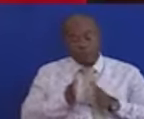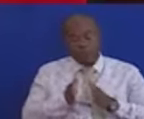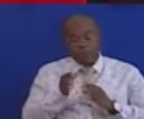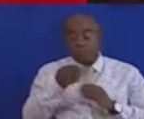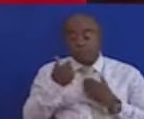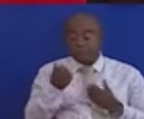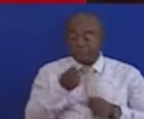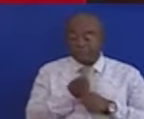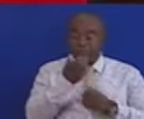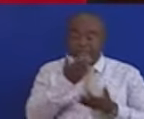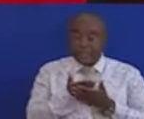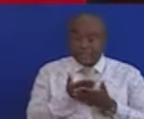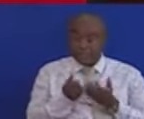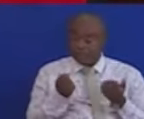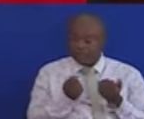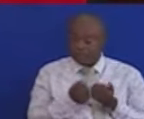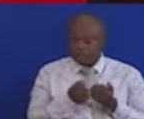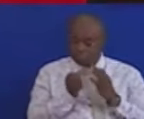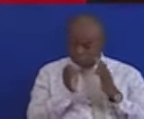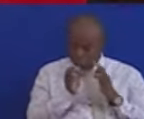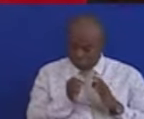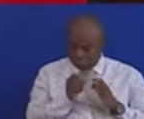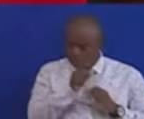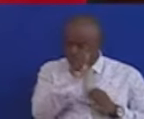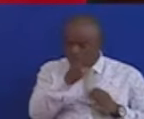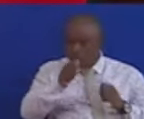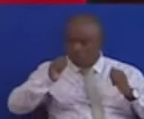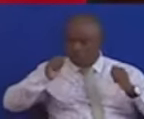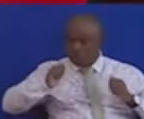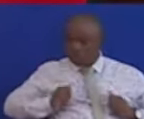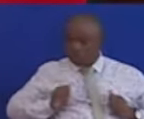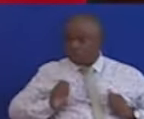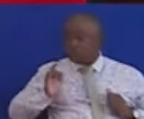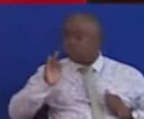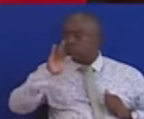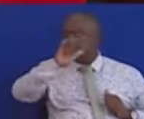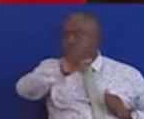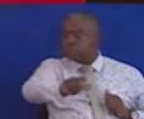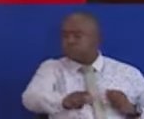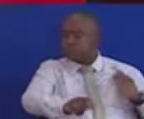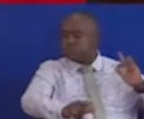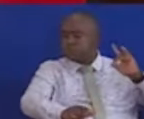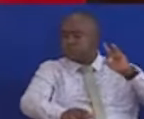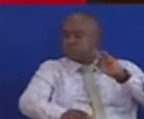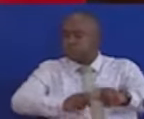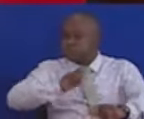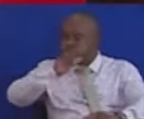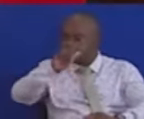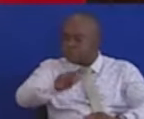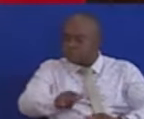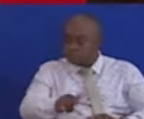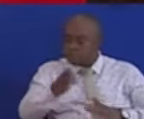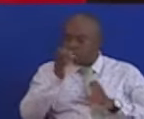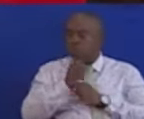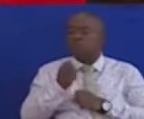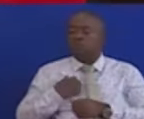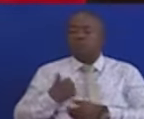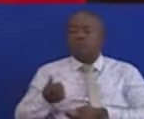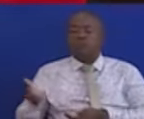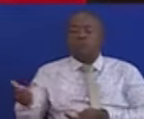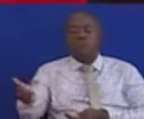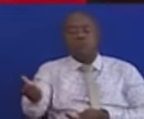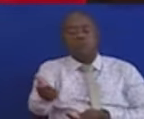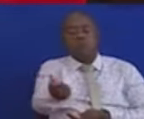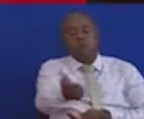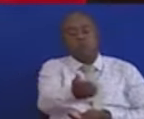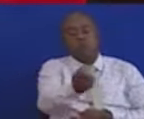haraka zit engene zwe wat Ali waele kuja Ili tu ku nelea ku iniz pato ambal tun litar jia kuta